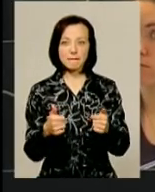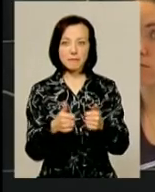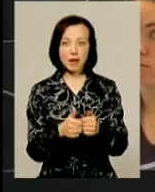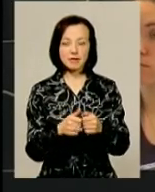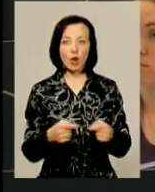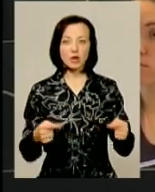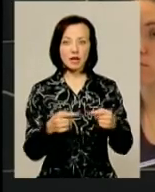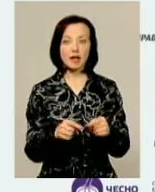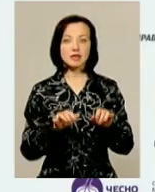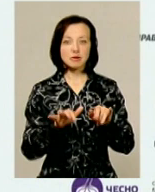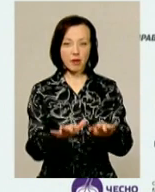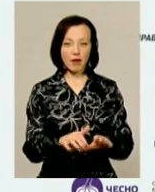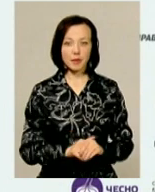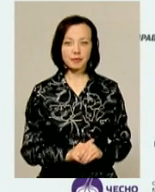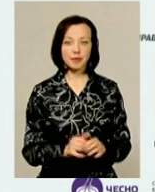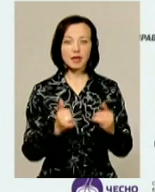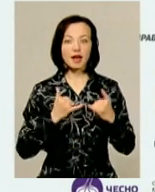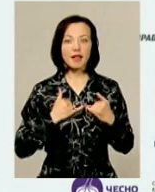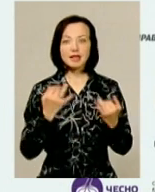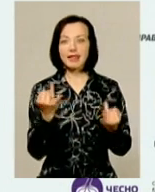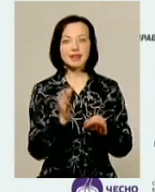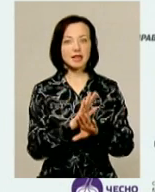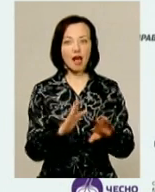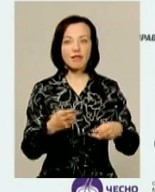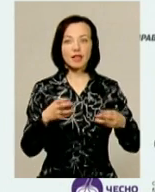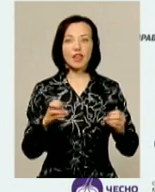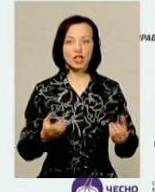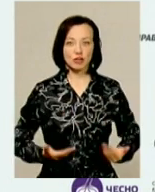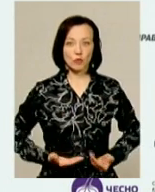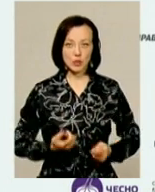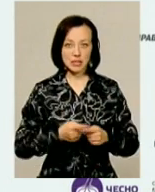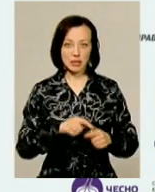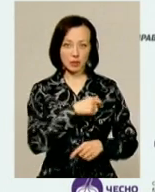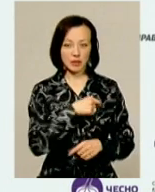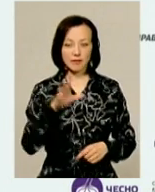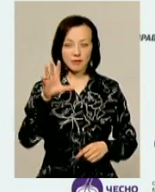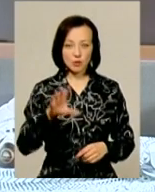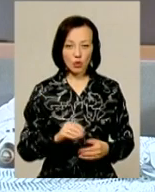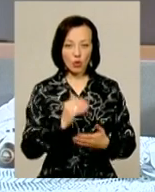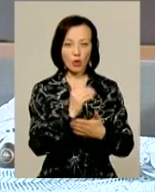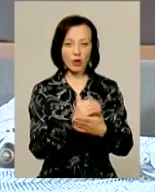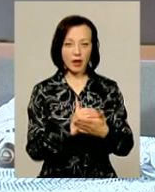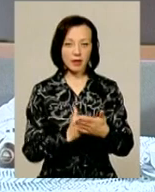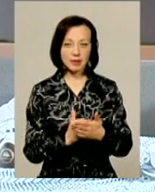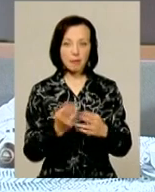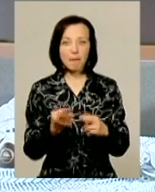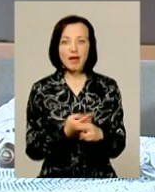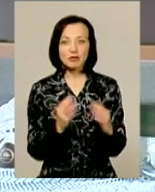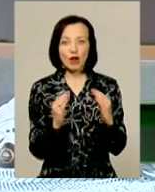«За конкретні справи». І для нас цікаво, де живуть ці депутати. Зі всього рейтингу ми їх називаємо